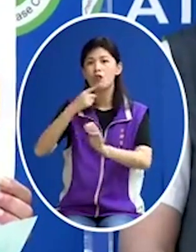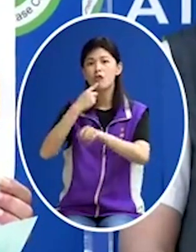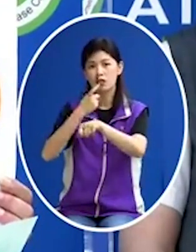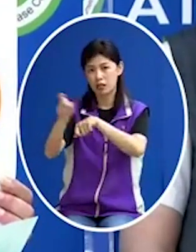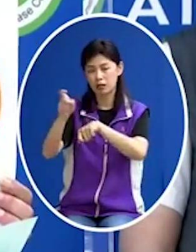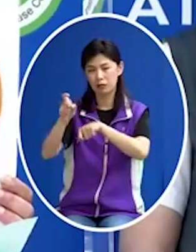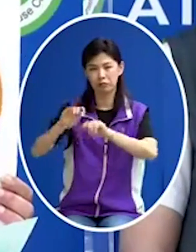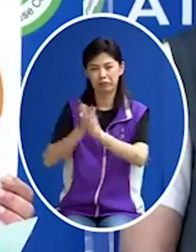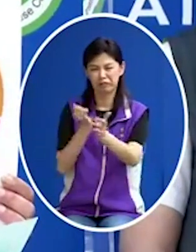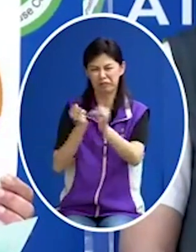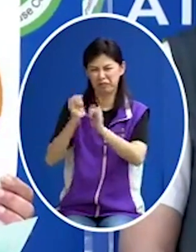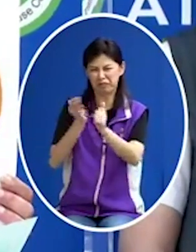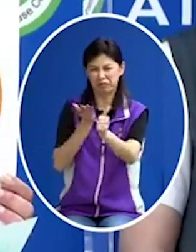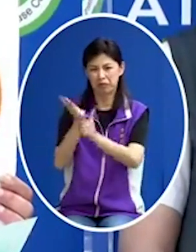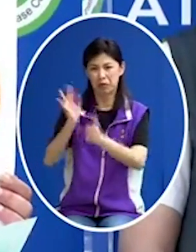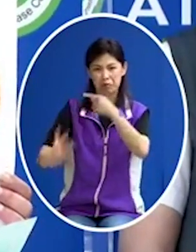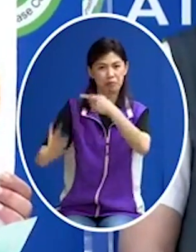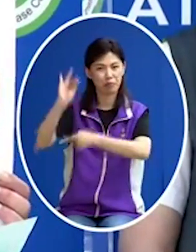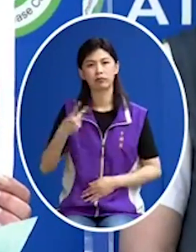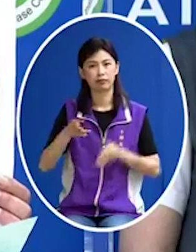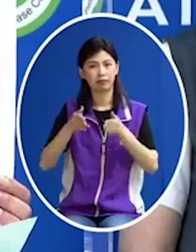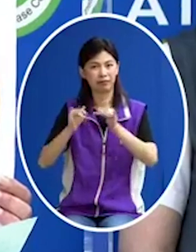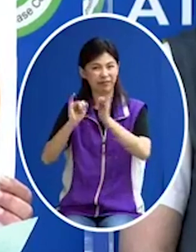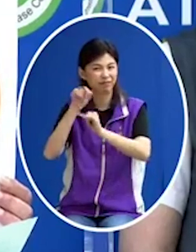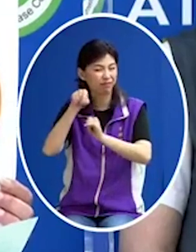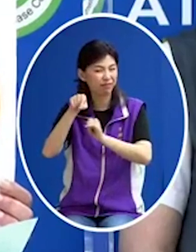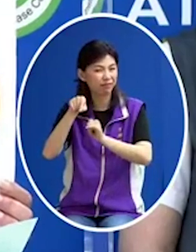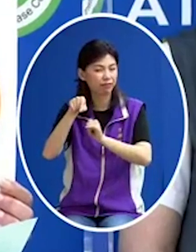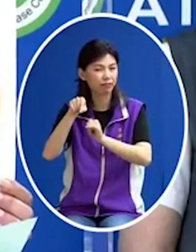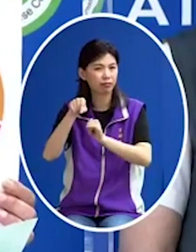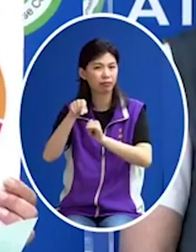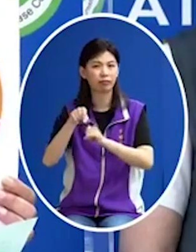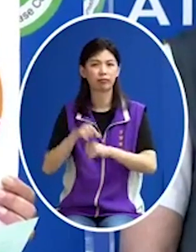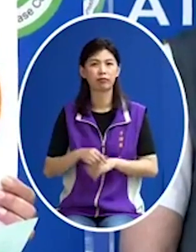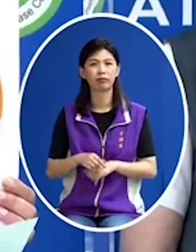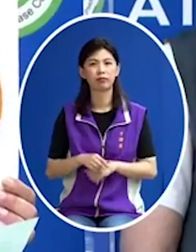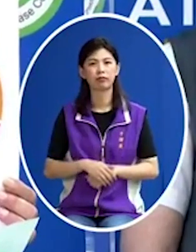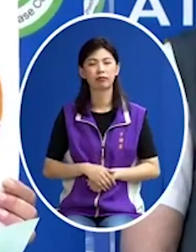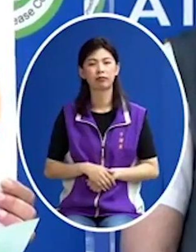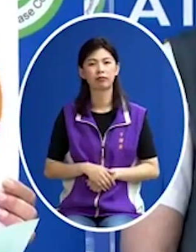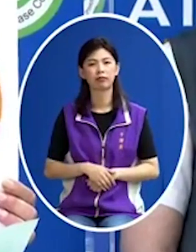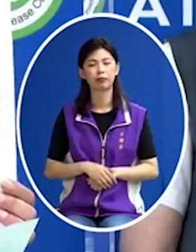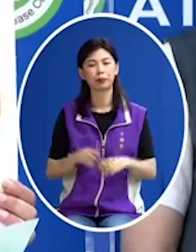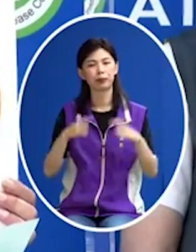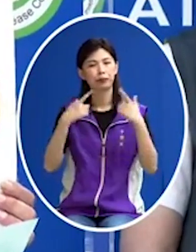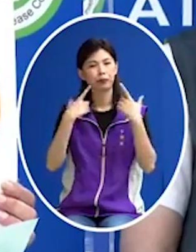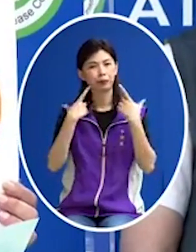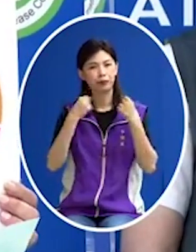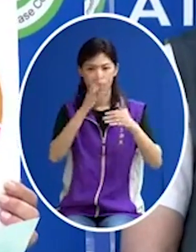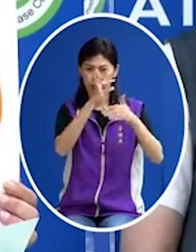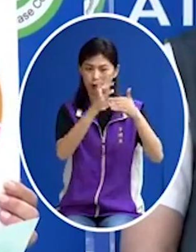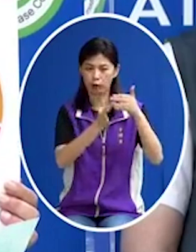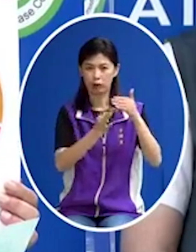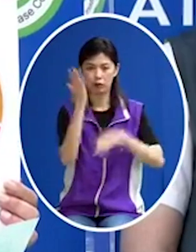有效抗菌100%。好、哦、他本来哈、哦、是想要避开我们